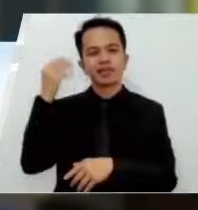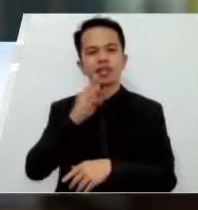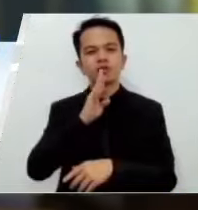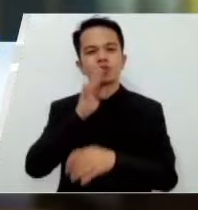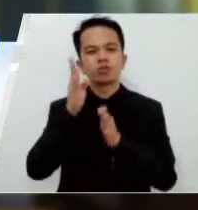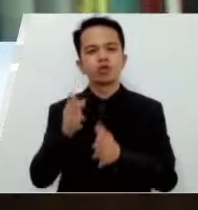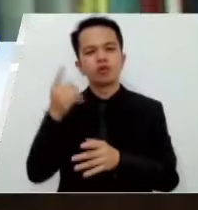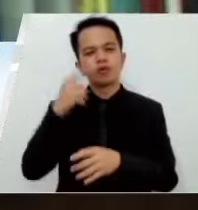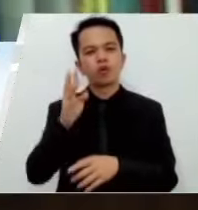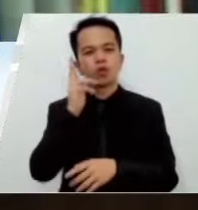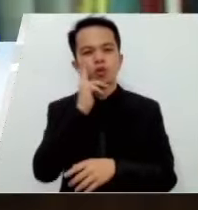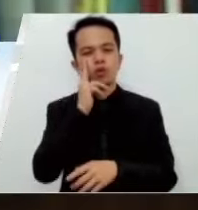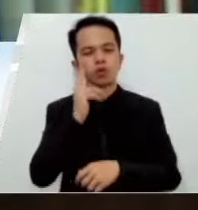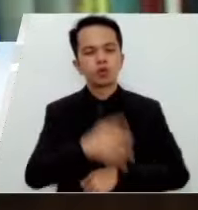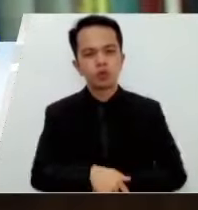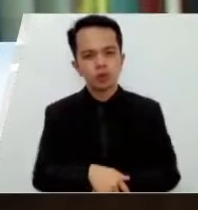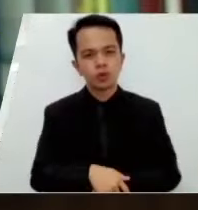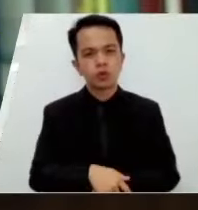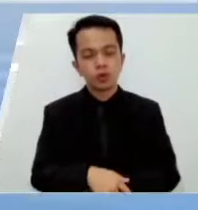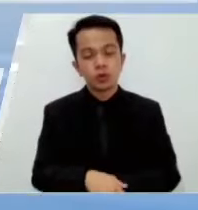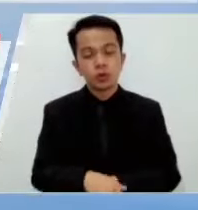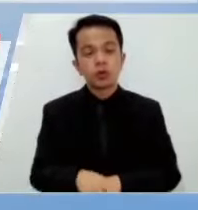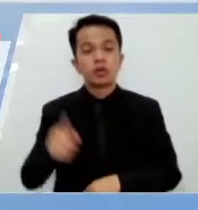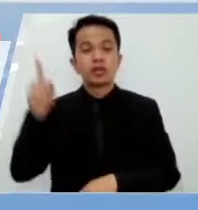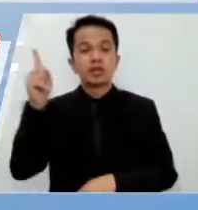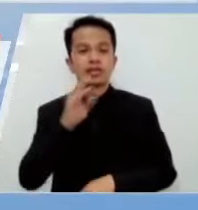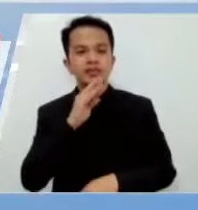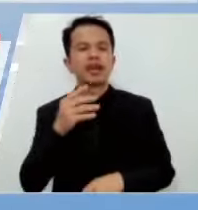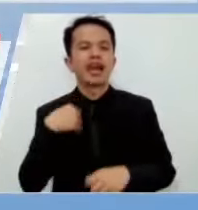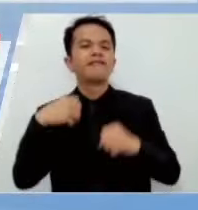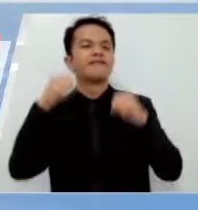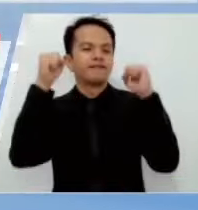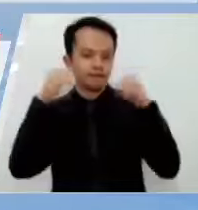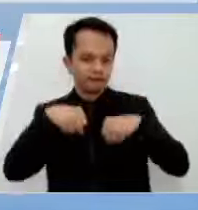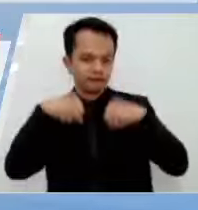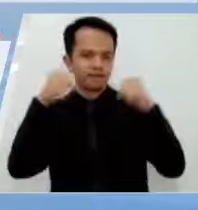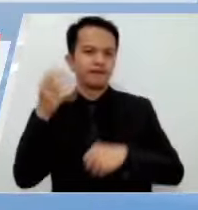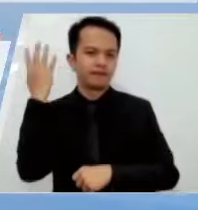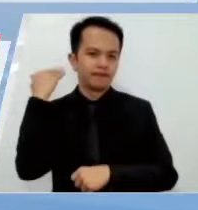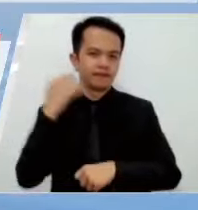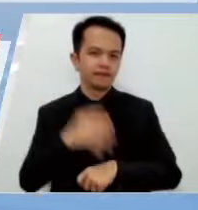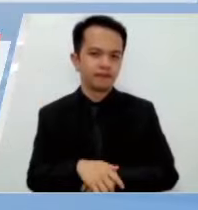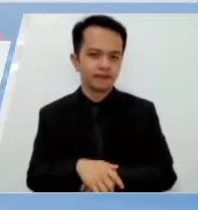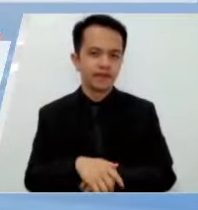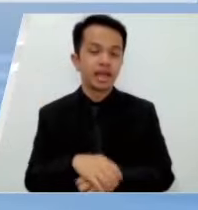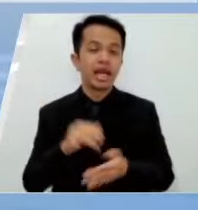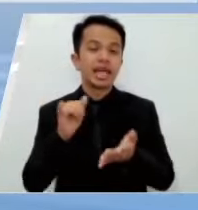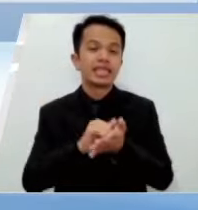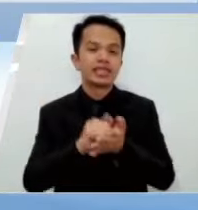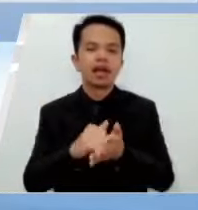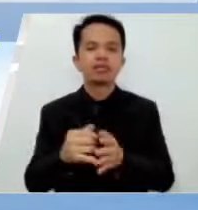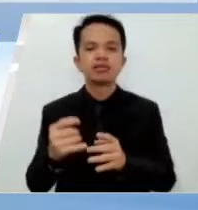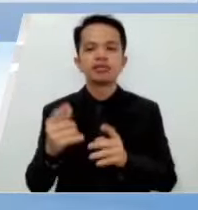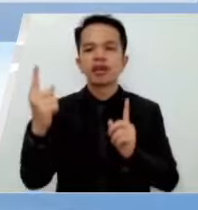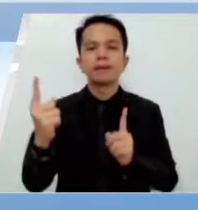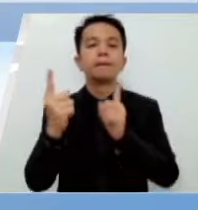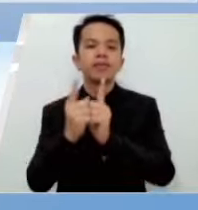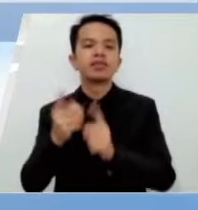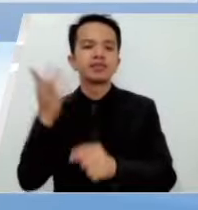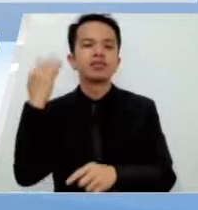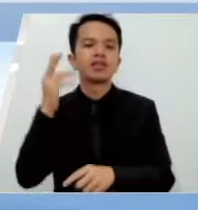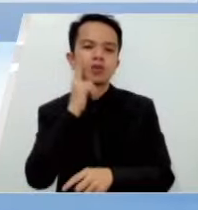Rodrigo Duterte. Nagkaroon kasi ng gentleman's agreement, no? Ito ay oral sa panahon ni pa Presidente Duterte na